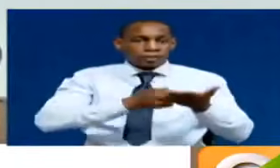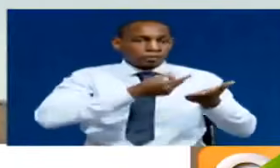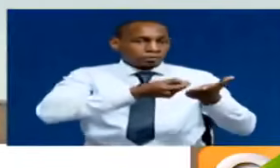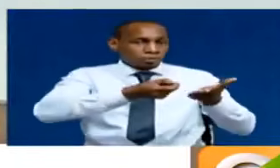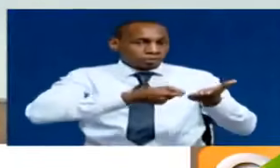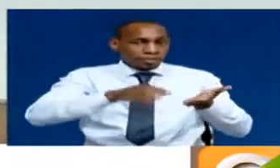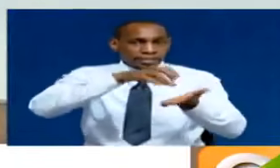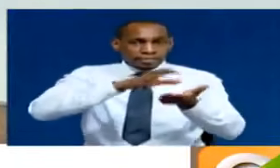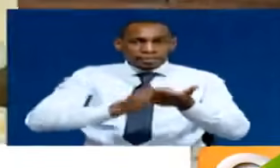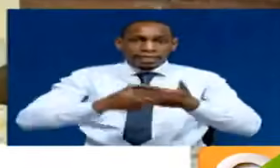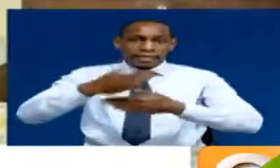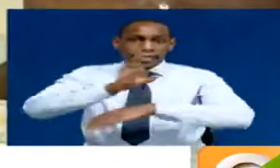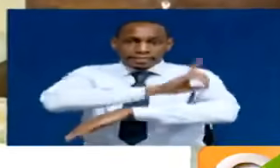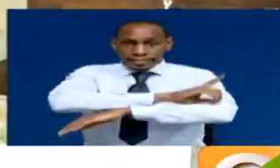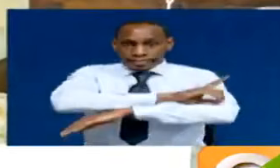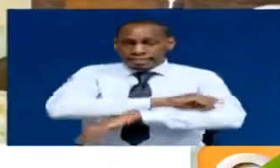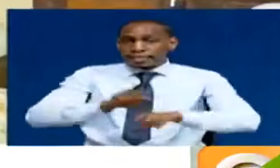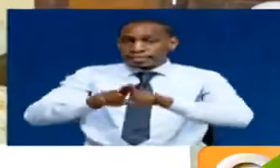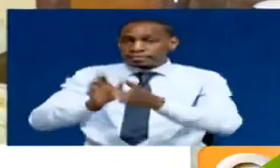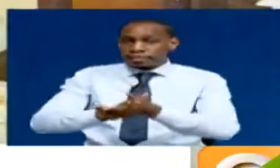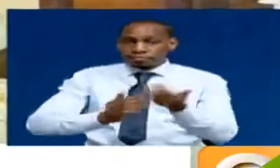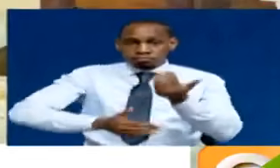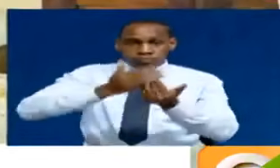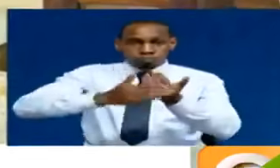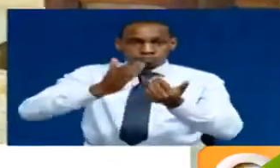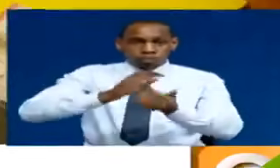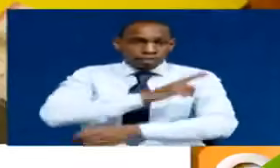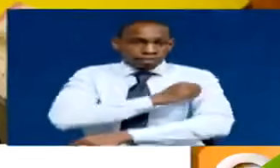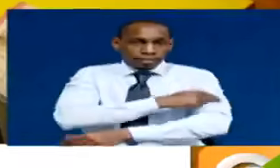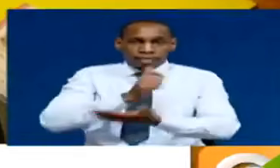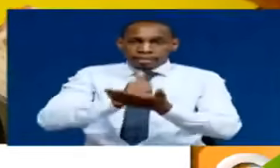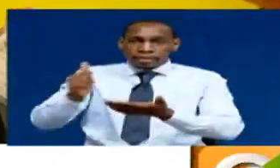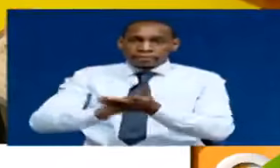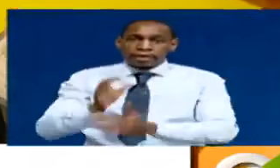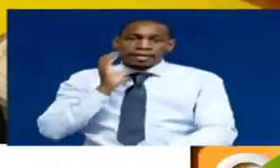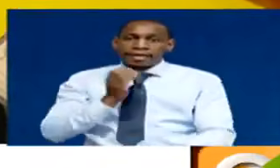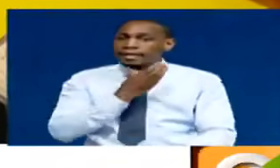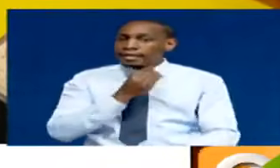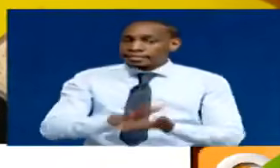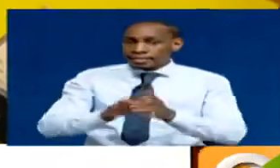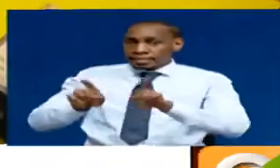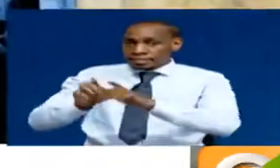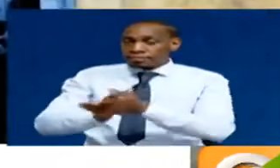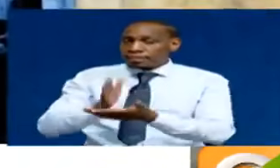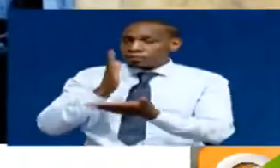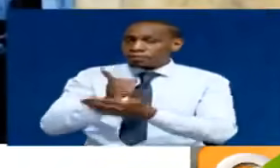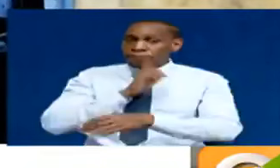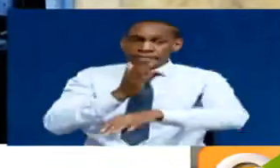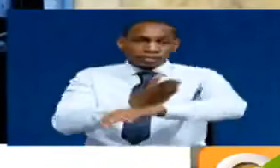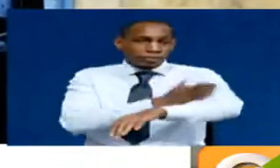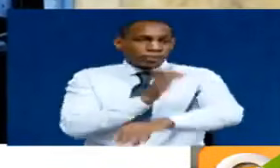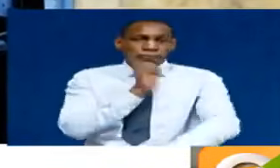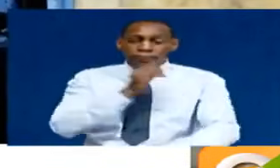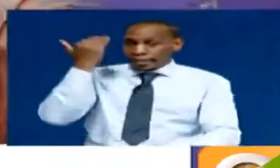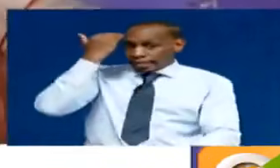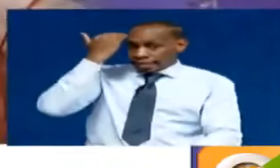kuhusu matukio hayo siku iliyofuata na pia kutibiwa katika hospitali ya rufaa ya Kenyatta ambapo alipatikana na majeraha